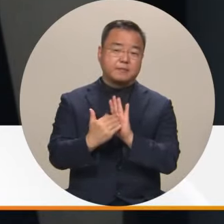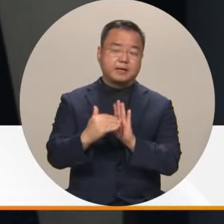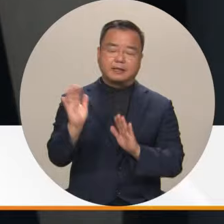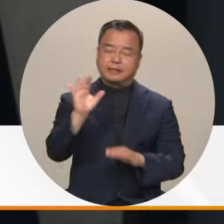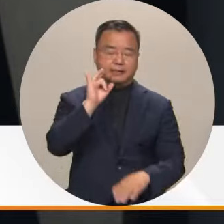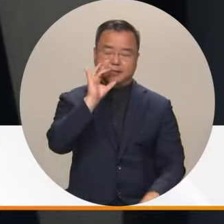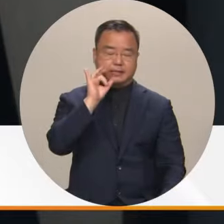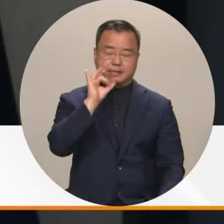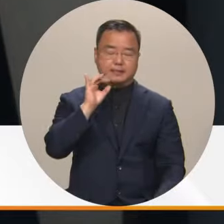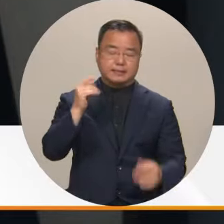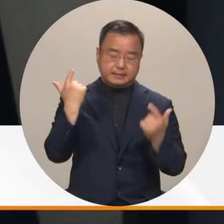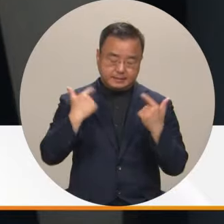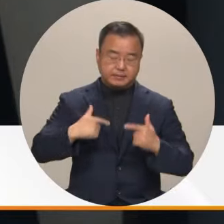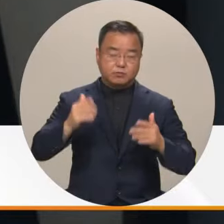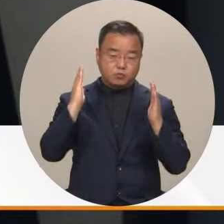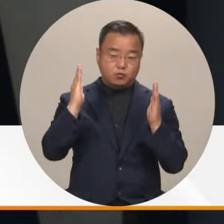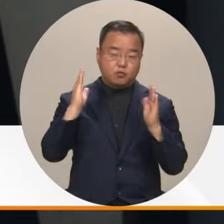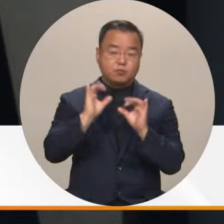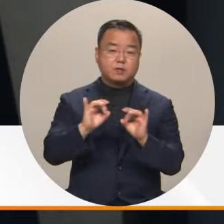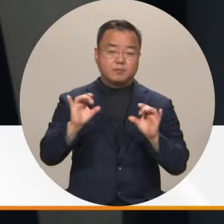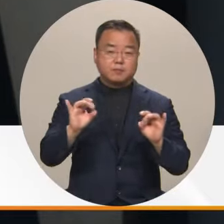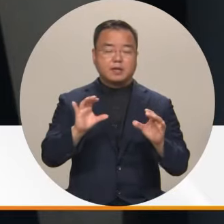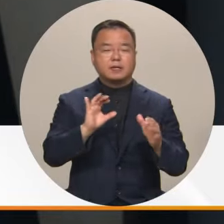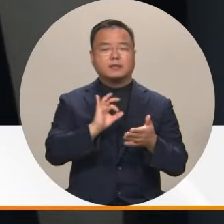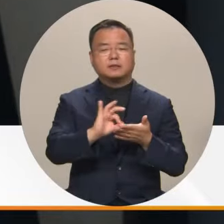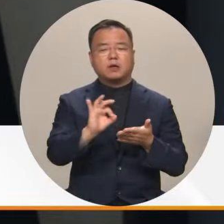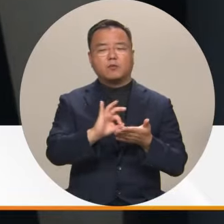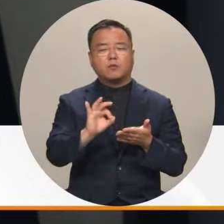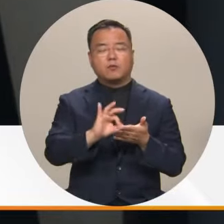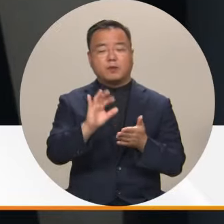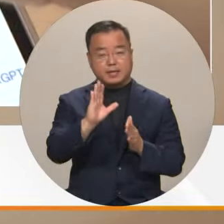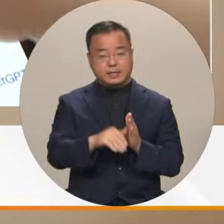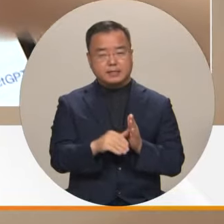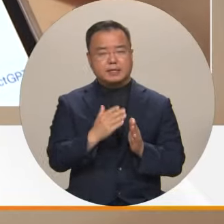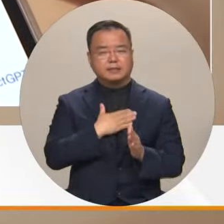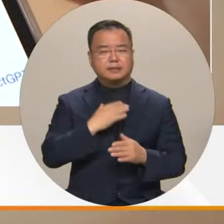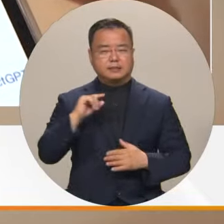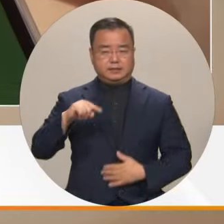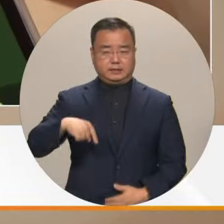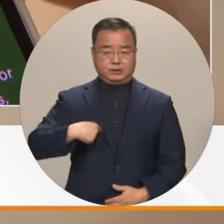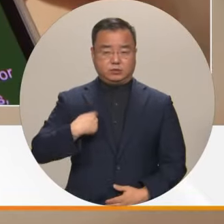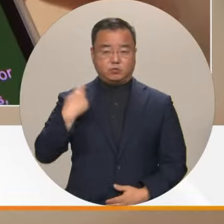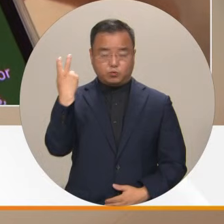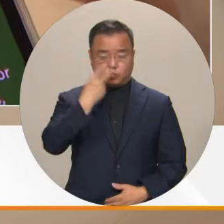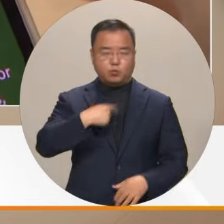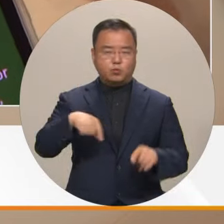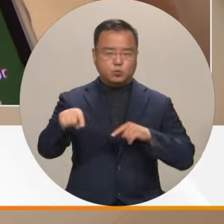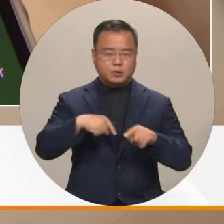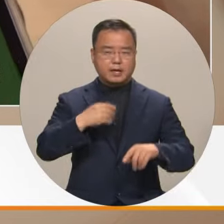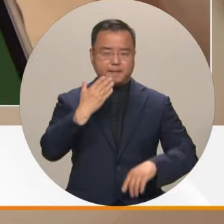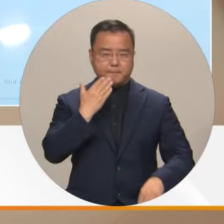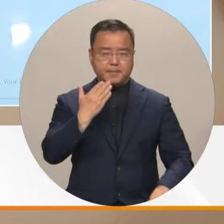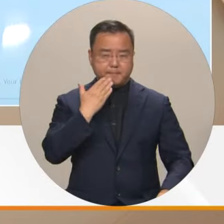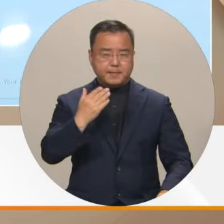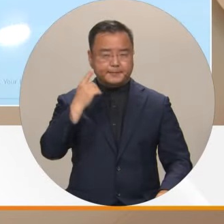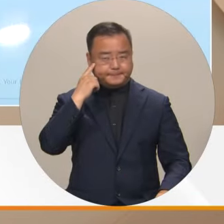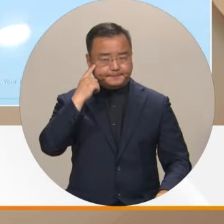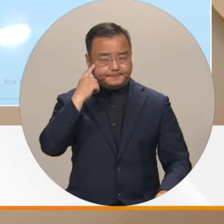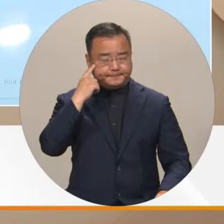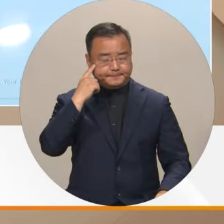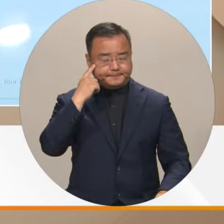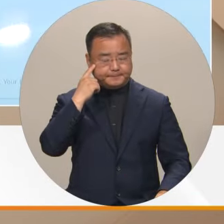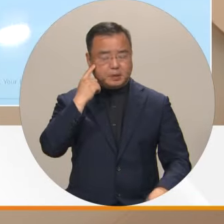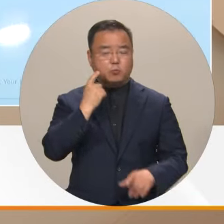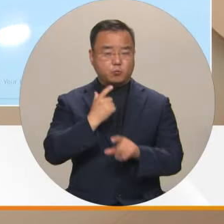매 수업마다 왜 우리가 이걸 활용하더라도 어 내 스스로를 통제할 수 있을지 이런 것에 대해서 늘